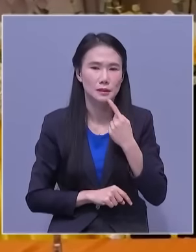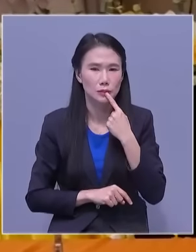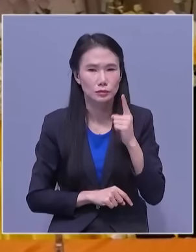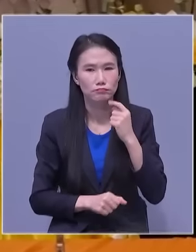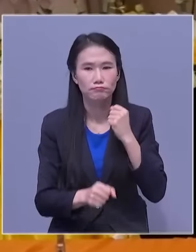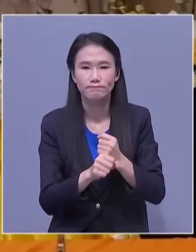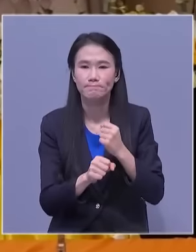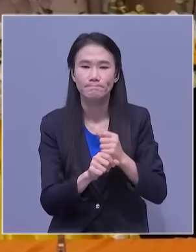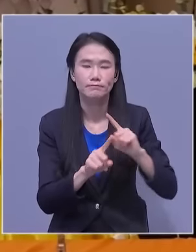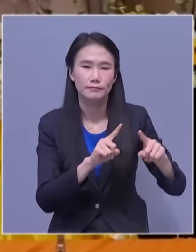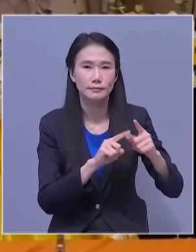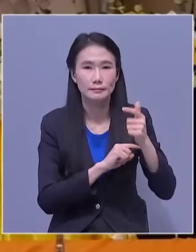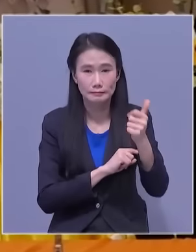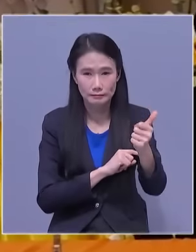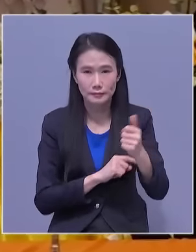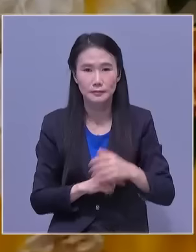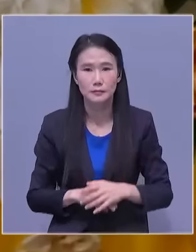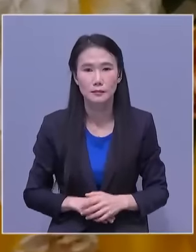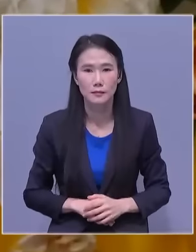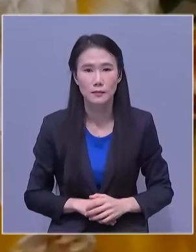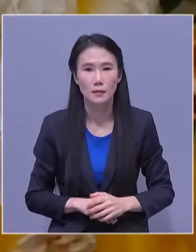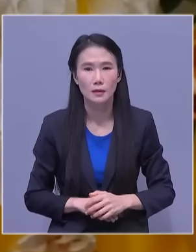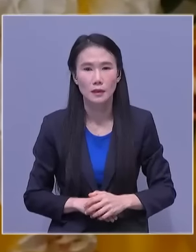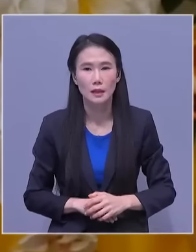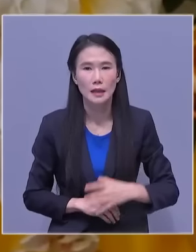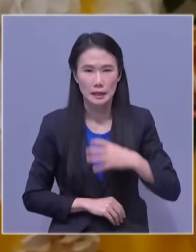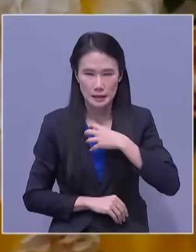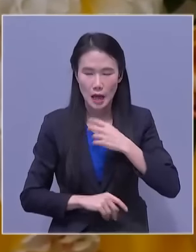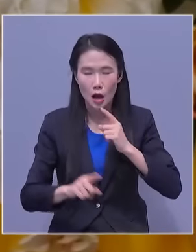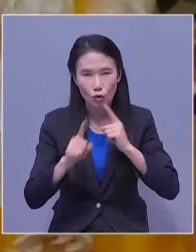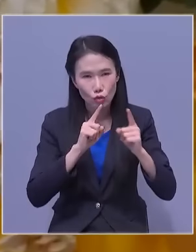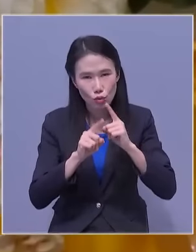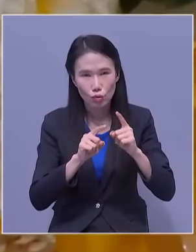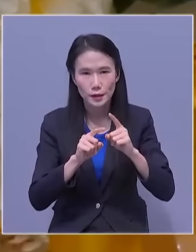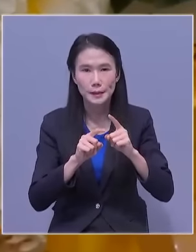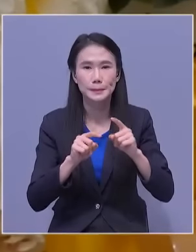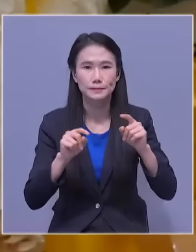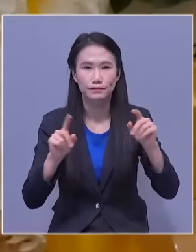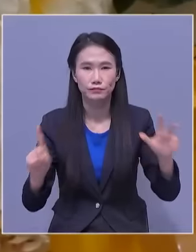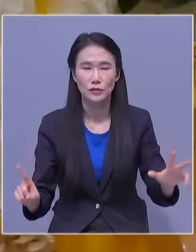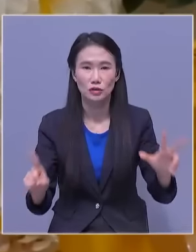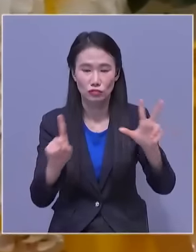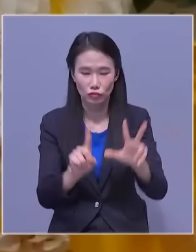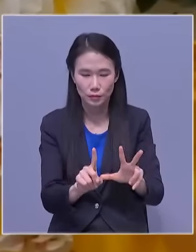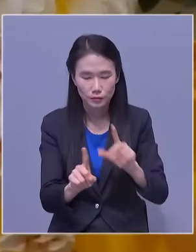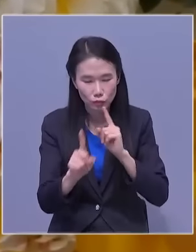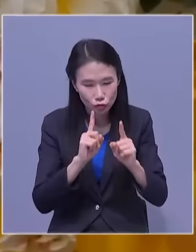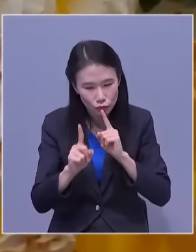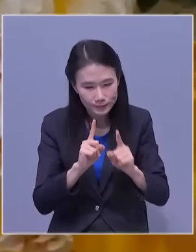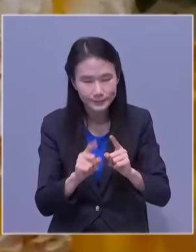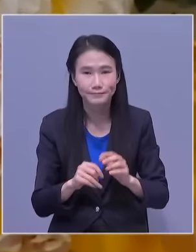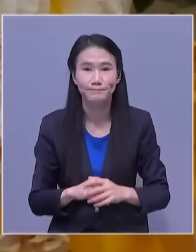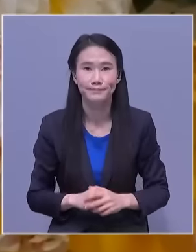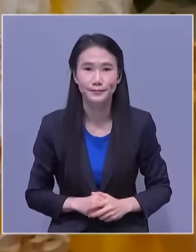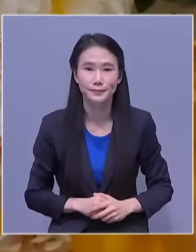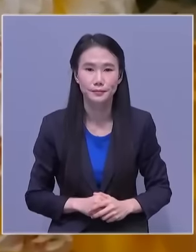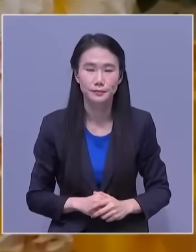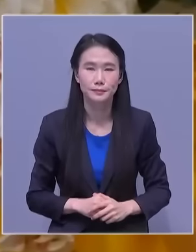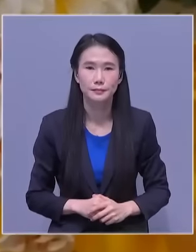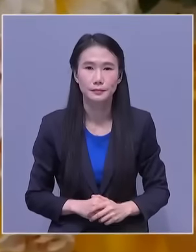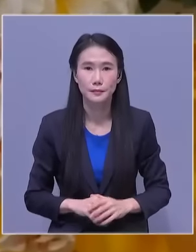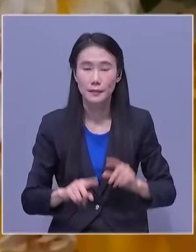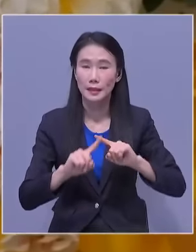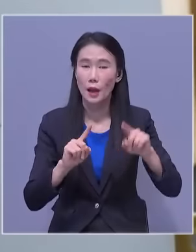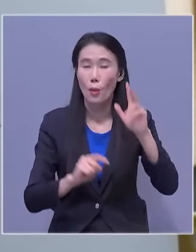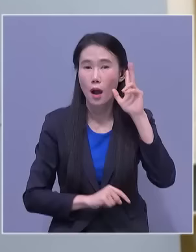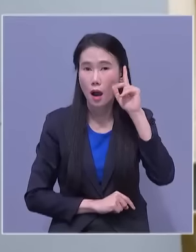ให้ดีที่สุดแลเรื่องนี้ต้องคุยกันเพื่อที่จะจะหาจุดตกลงกันให้ได้อืส่วนความคืบหน้านะคะคือผู้สื่อข่าว